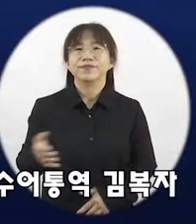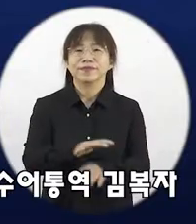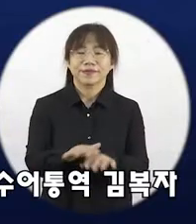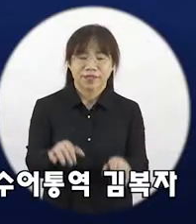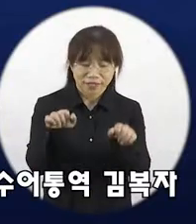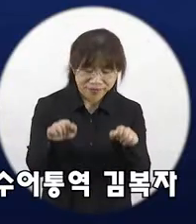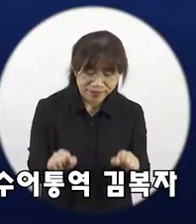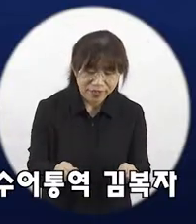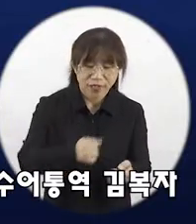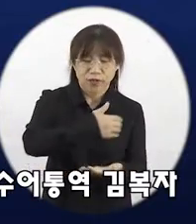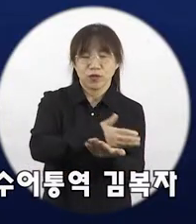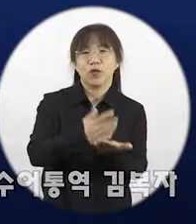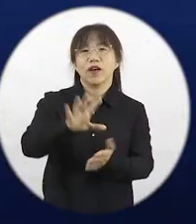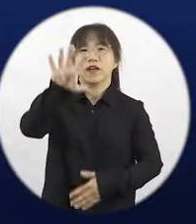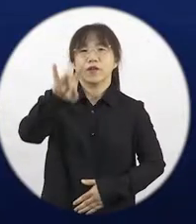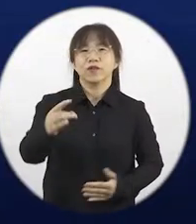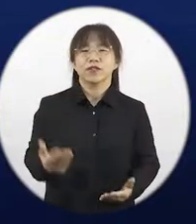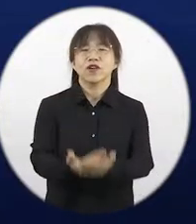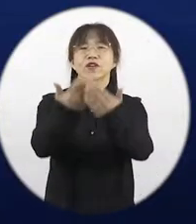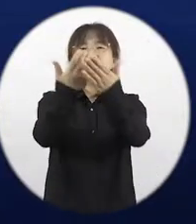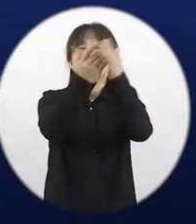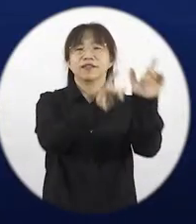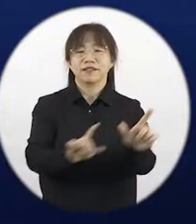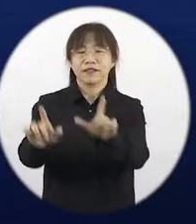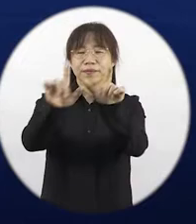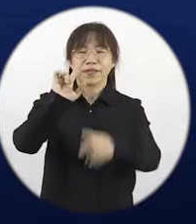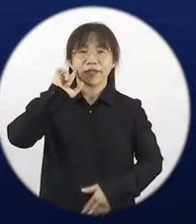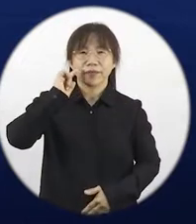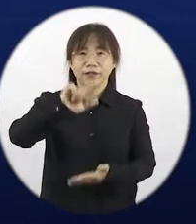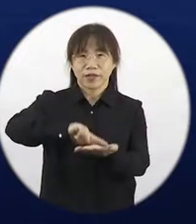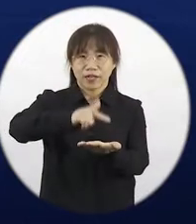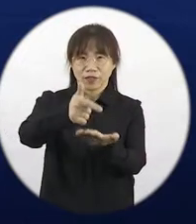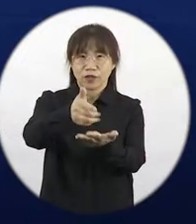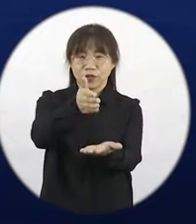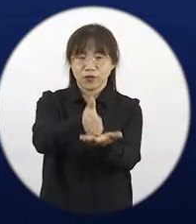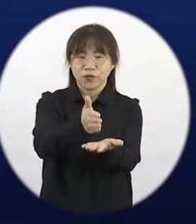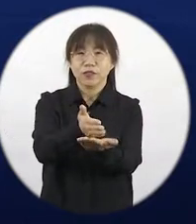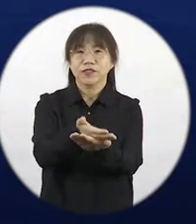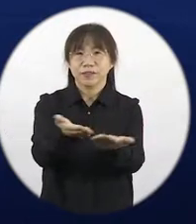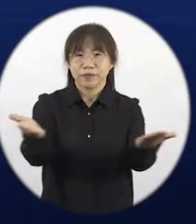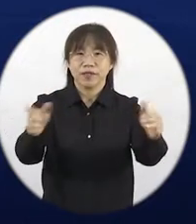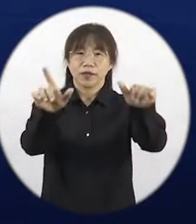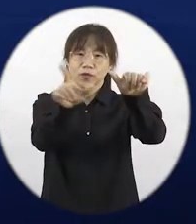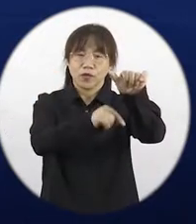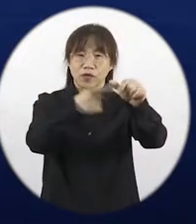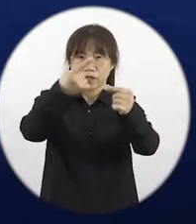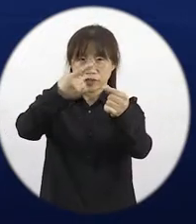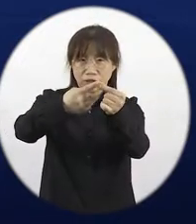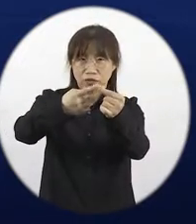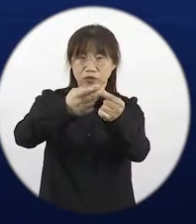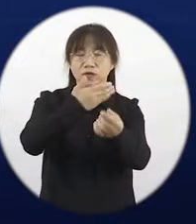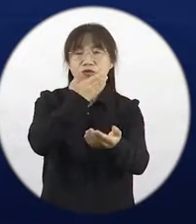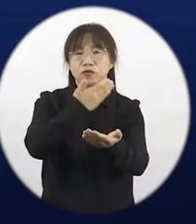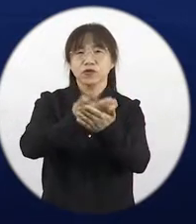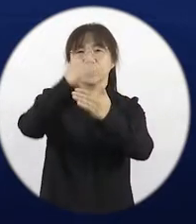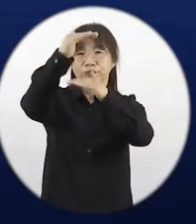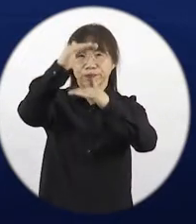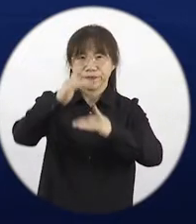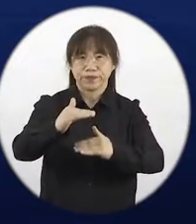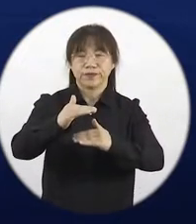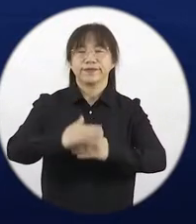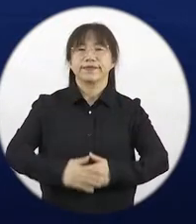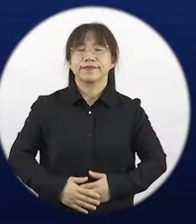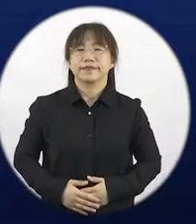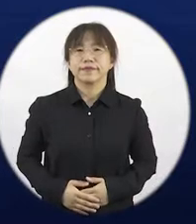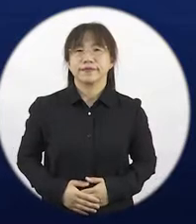국민 여러분 안녕하십니까? 조화로운 성장 삶이 아름다운 강서 아이강서TV 김민주입니다. 5월 첫째 주 주간 주요